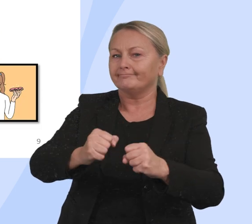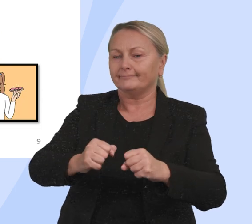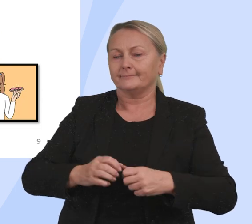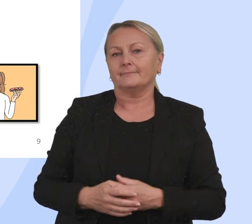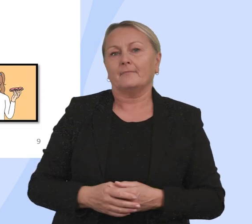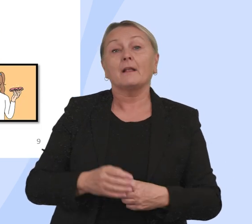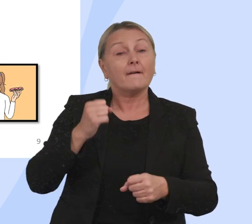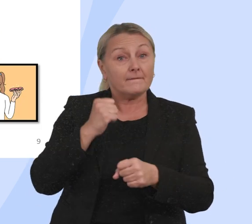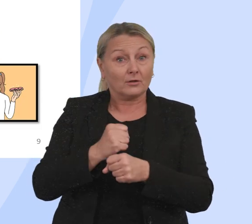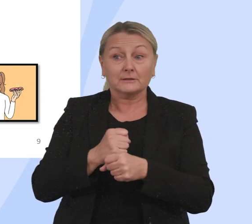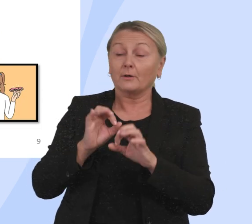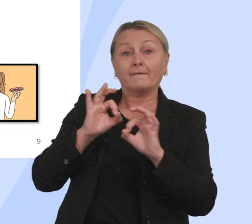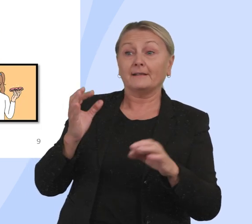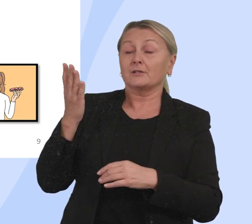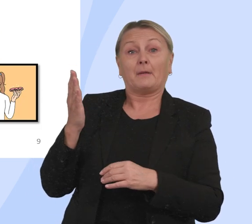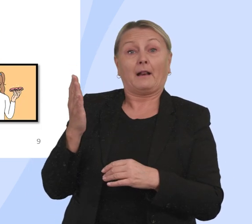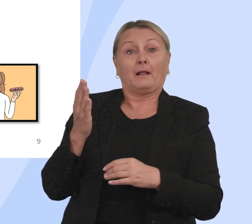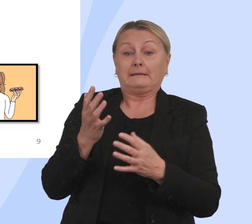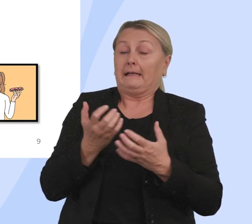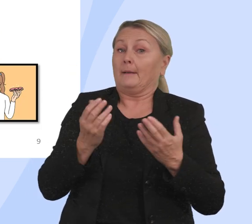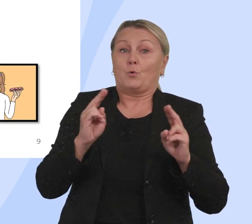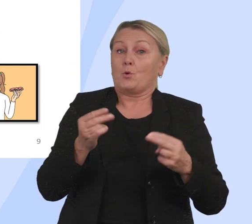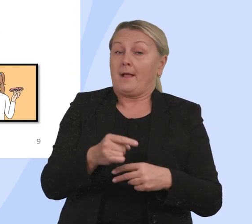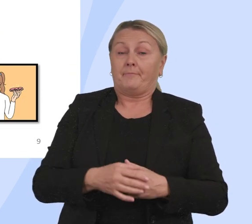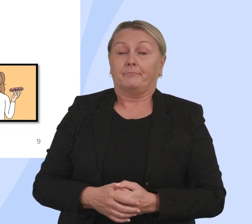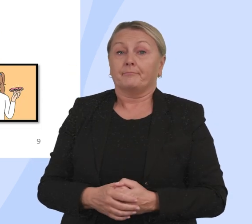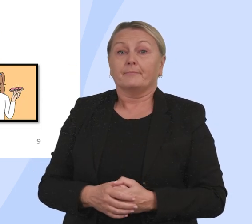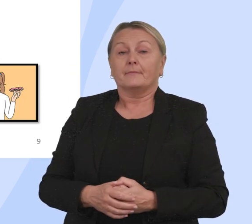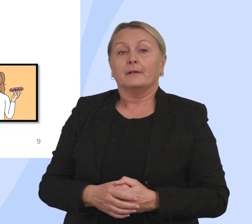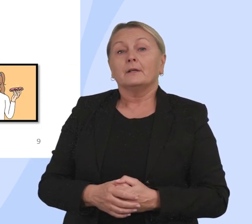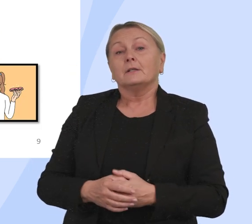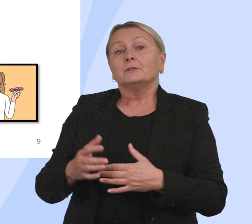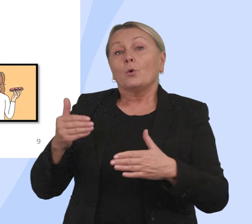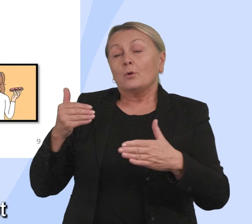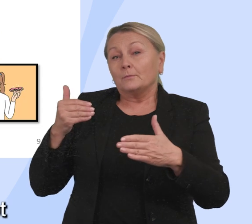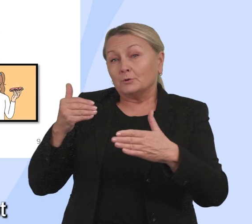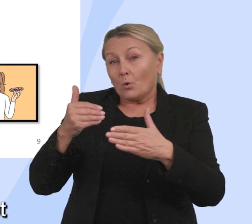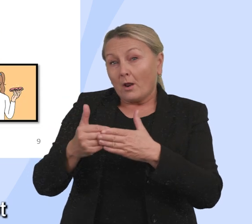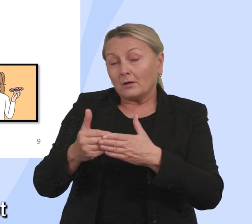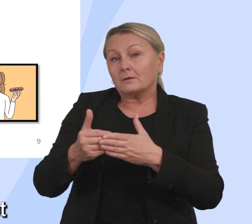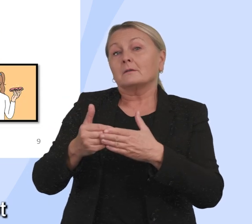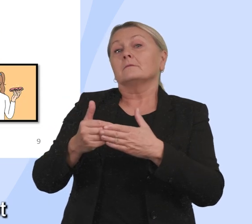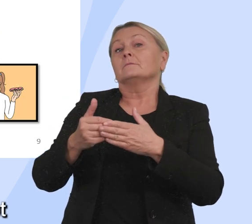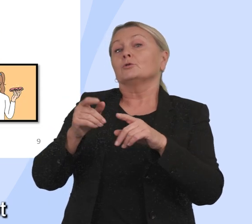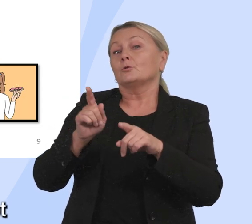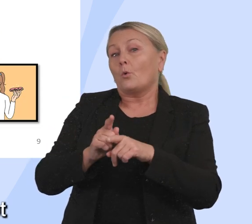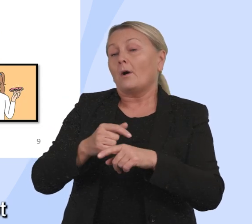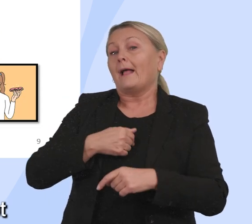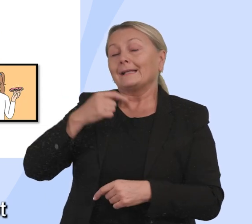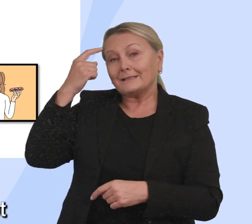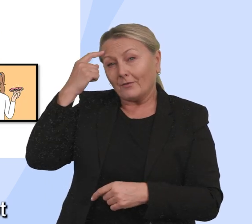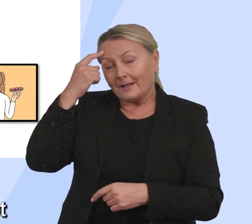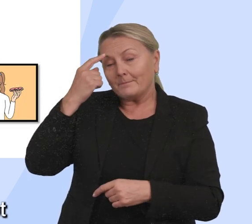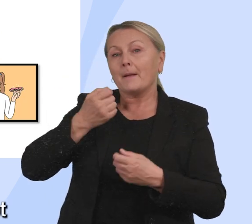uden. Nå, når jeg nu er kommet så vidt, så er jeg faktisk i stand til nu med motorisk cortex at